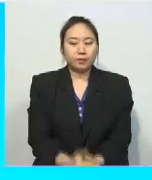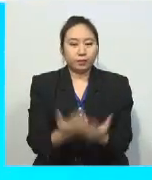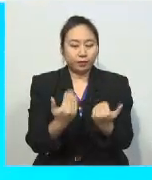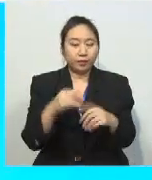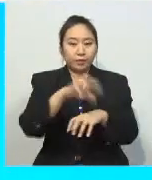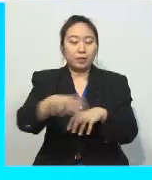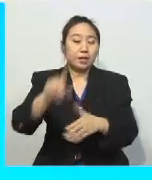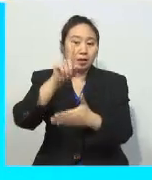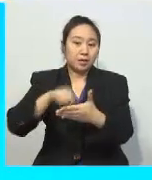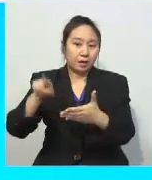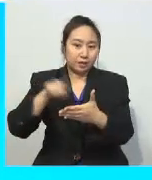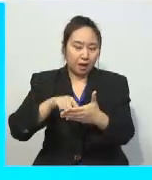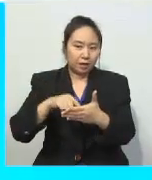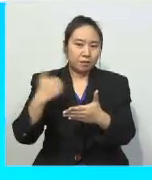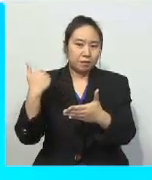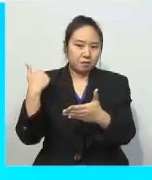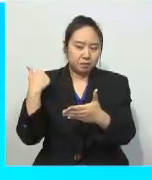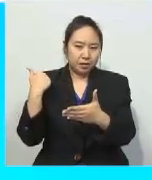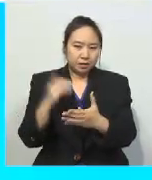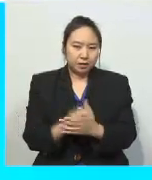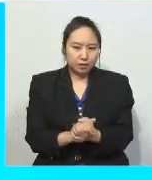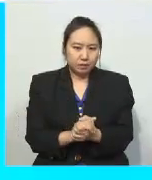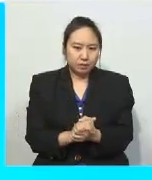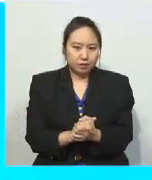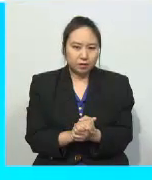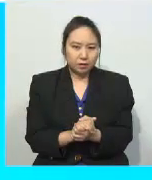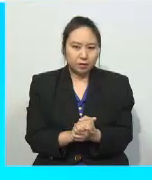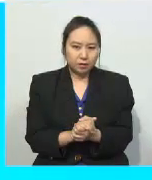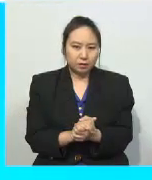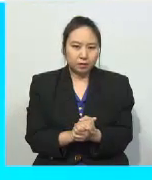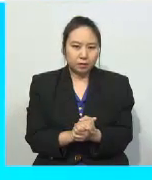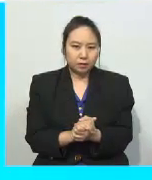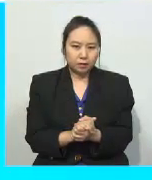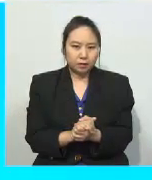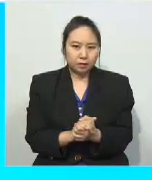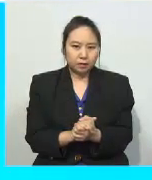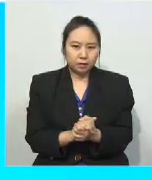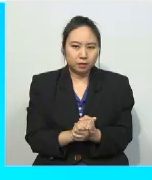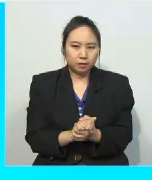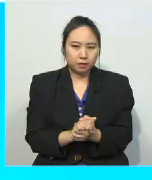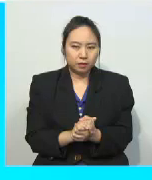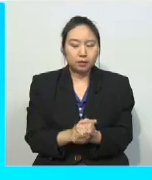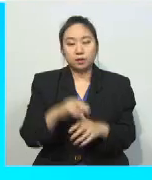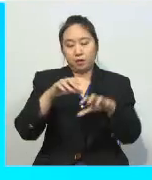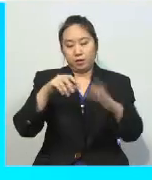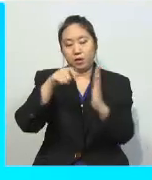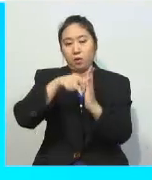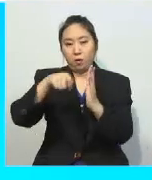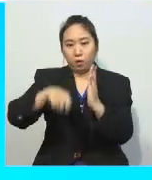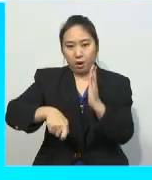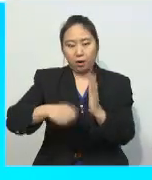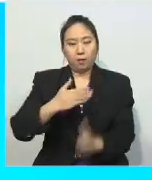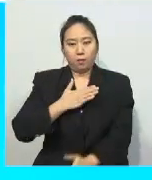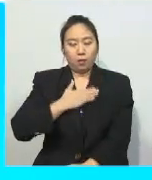ของจังหวัดนครมาหลายพื้นที่ที่มีความรุนแรงทางกกต.นี่เกี่ยวกับอะไร อ๋อนะในพื้นที่ของโคราชนี่ผมก็คิดว่